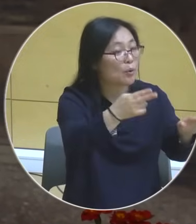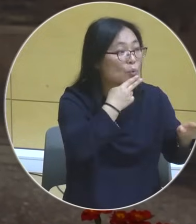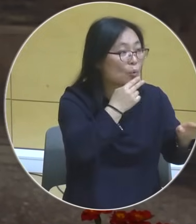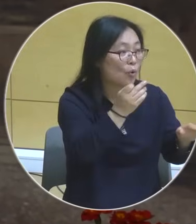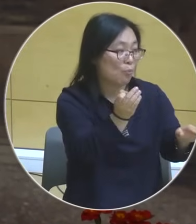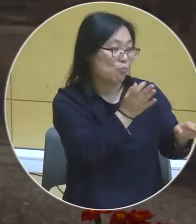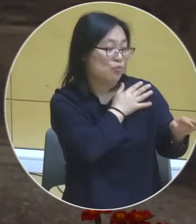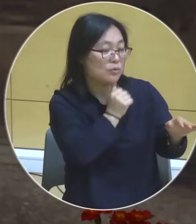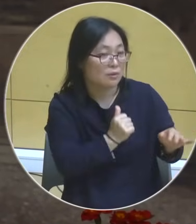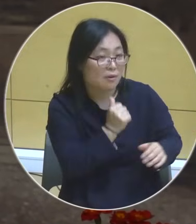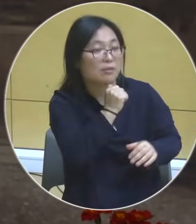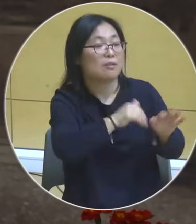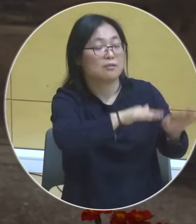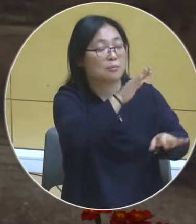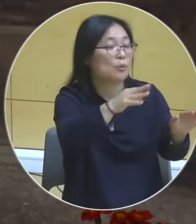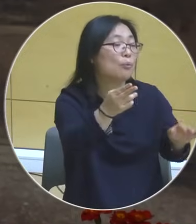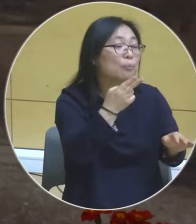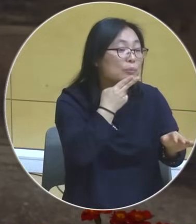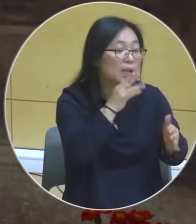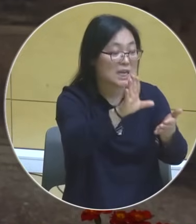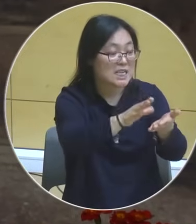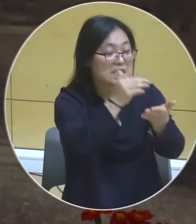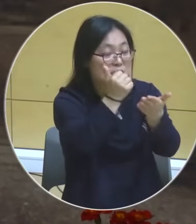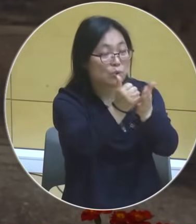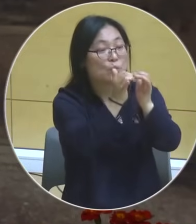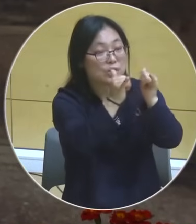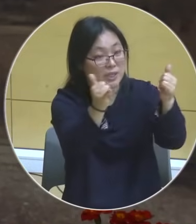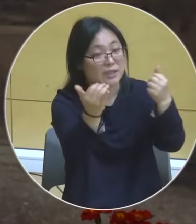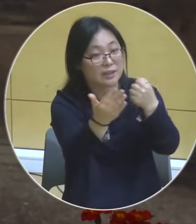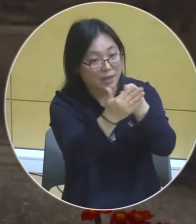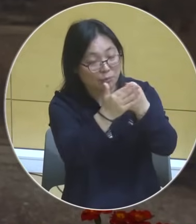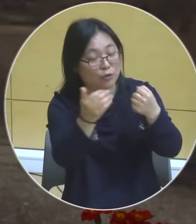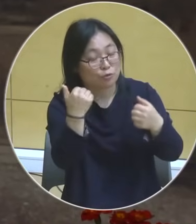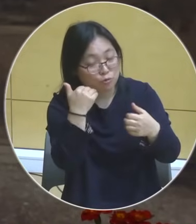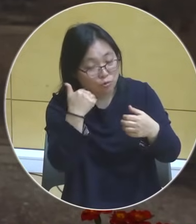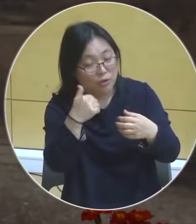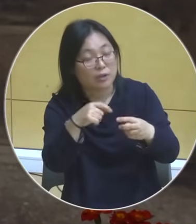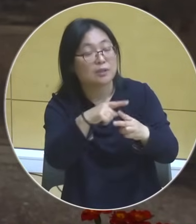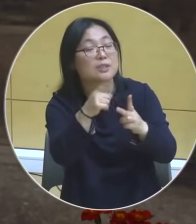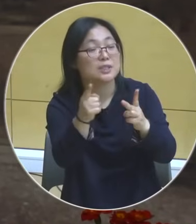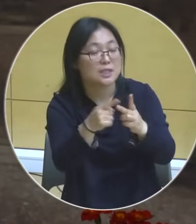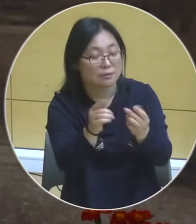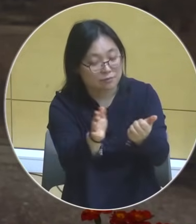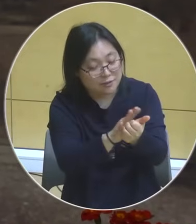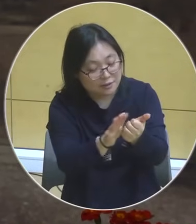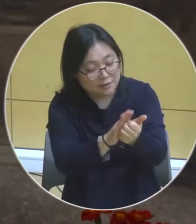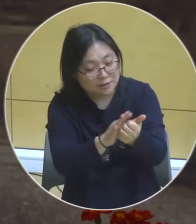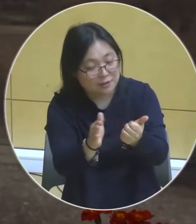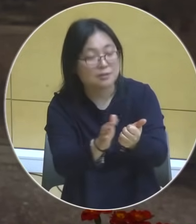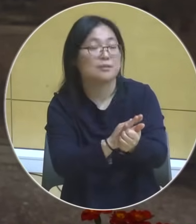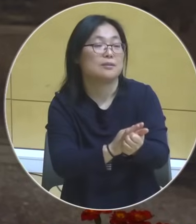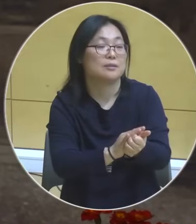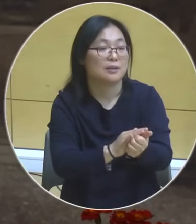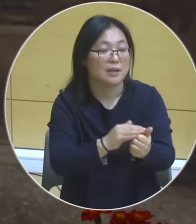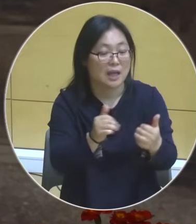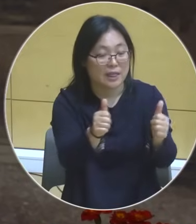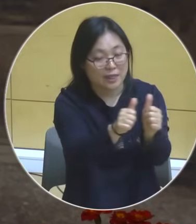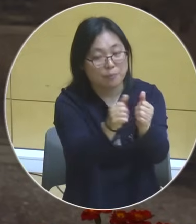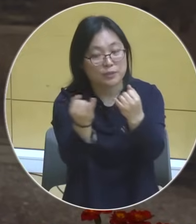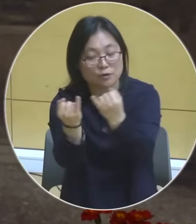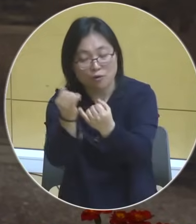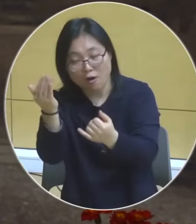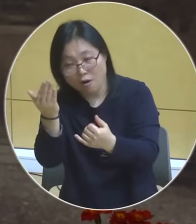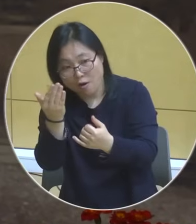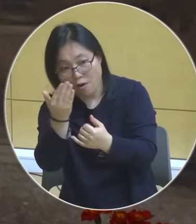빈부의 차별이 없었습니다. 그들은 그리스도인이라는 것 때문에 누구에게든지 친절을 베풀었습니다. 남녀가 서로